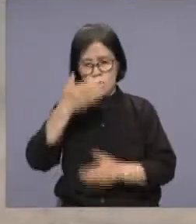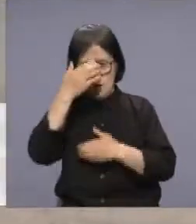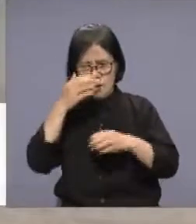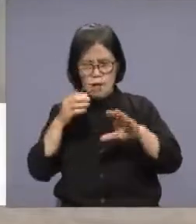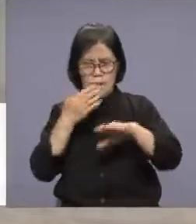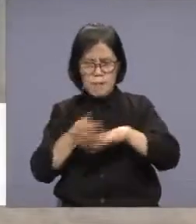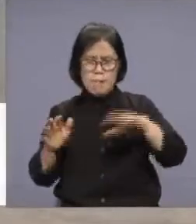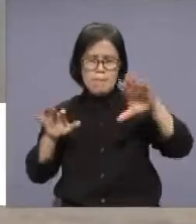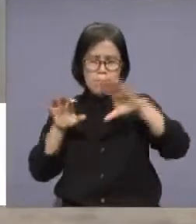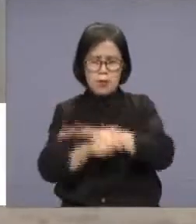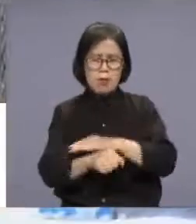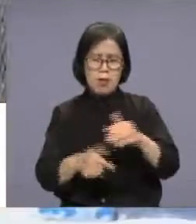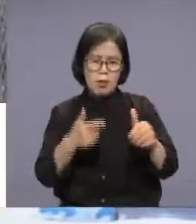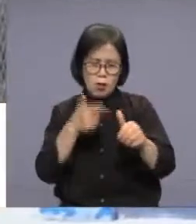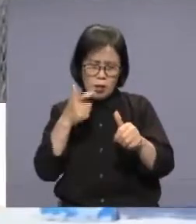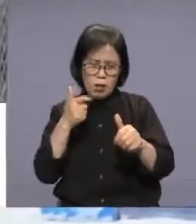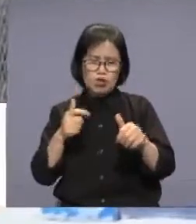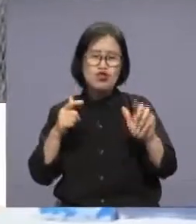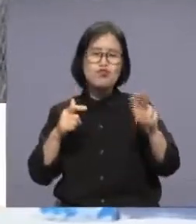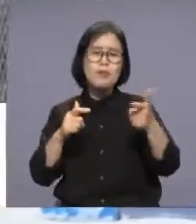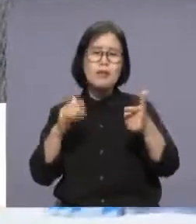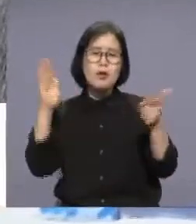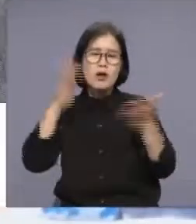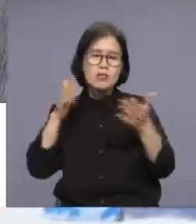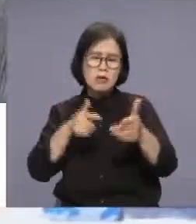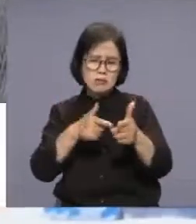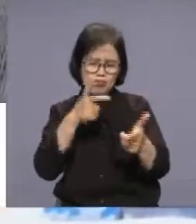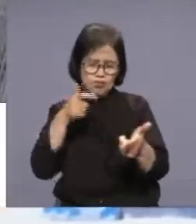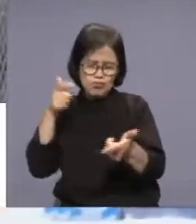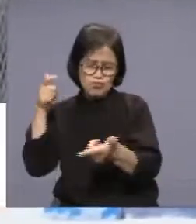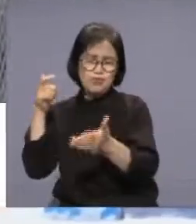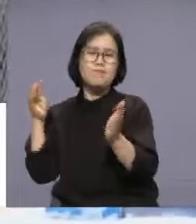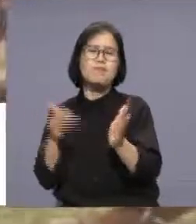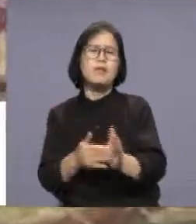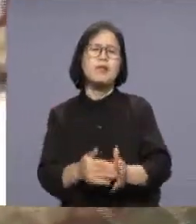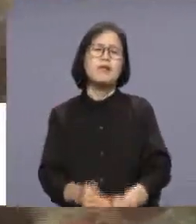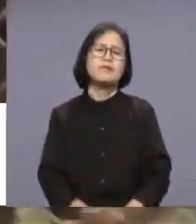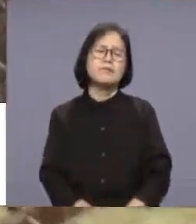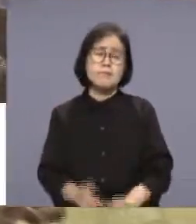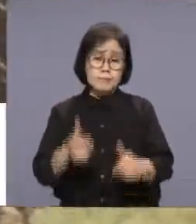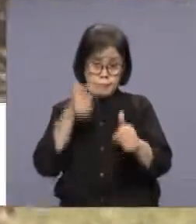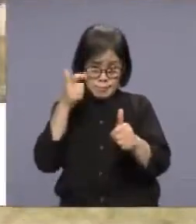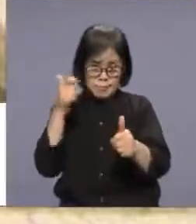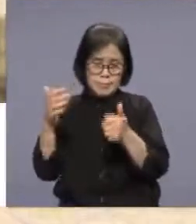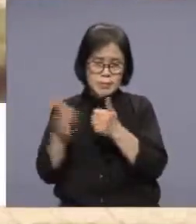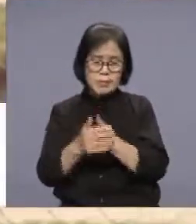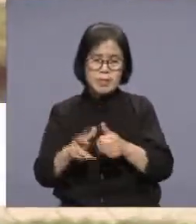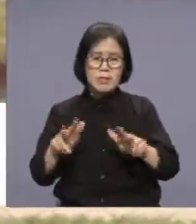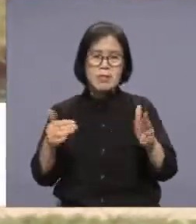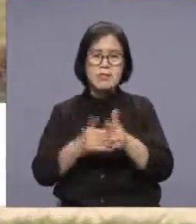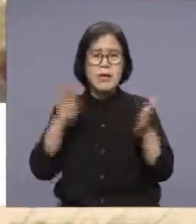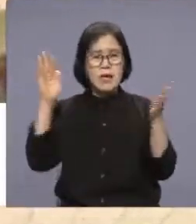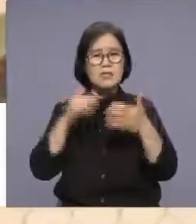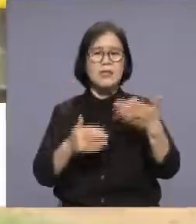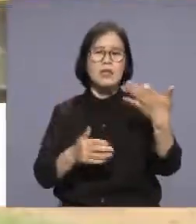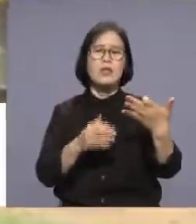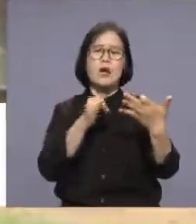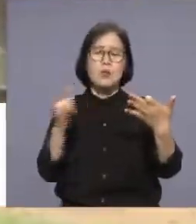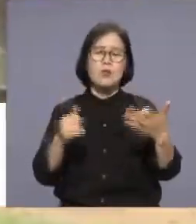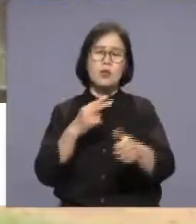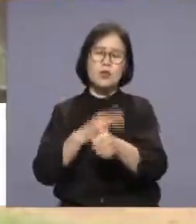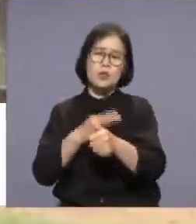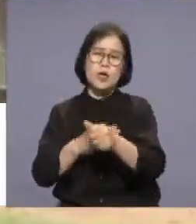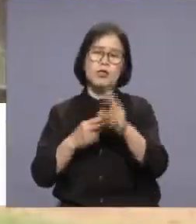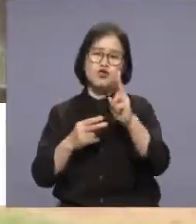침입해 총기로 600명이 있는 학교에 무차별 공격을 가했습니다. 이 총격으로 지금까지 학생 19명과